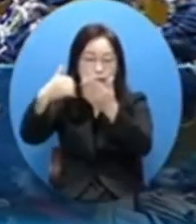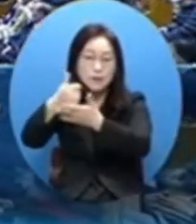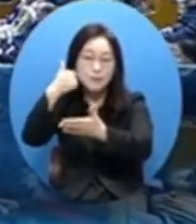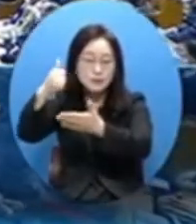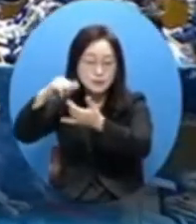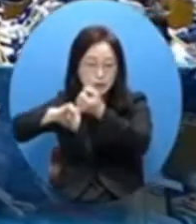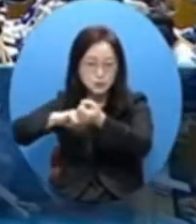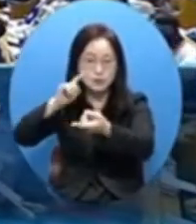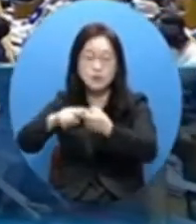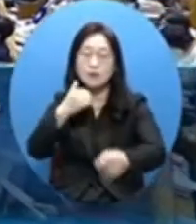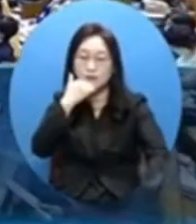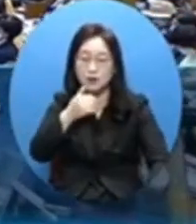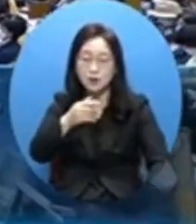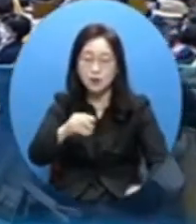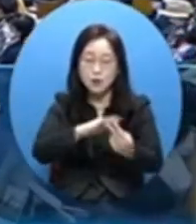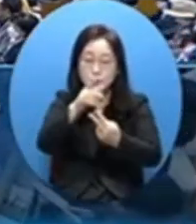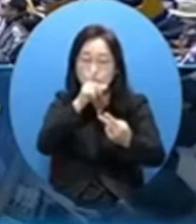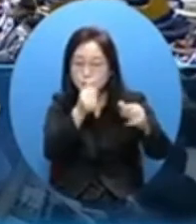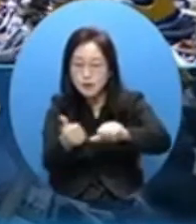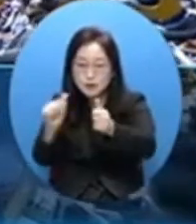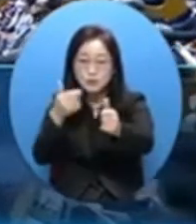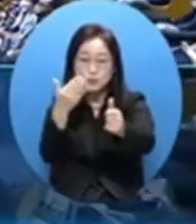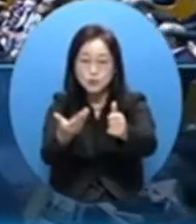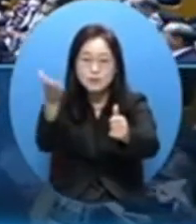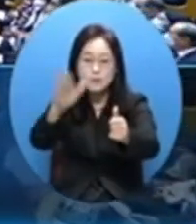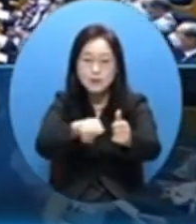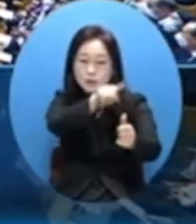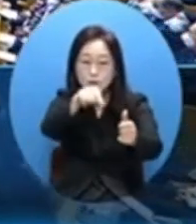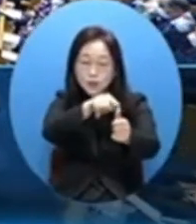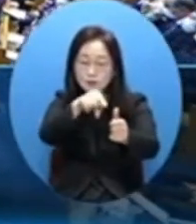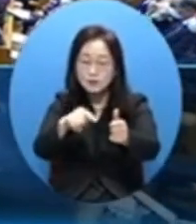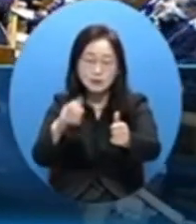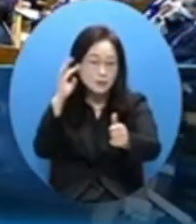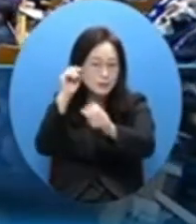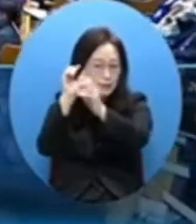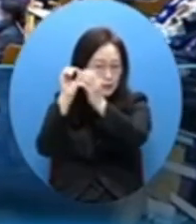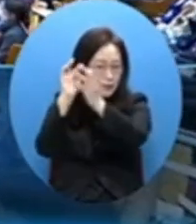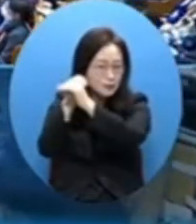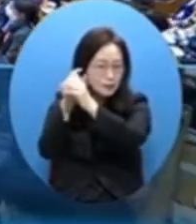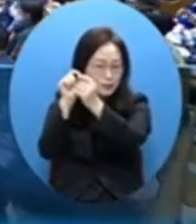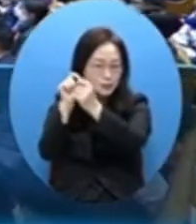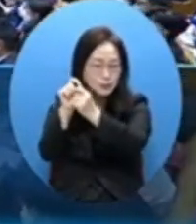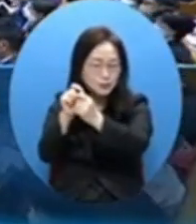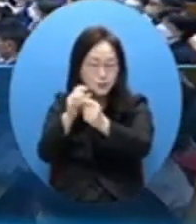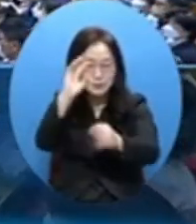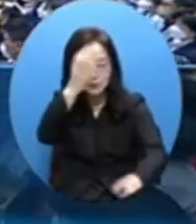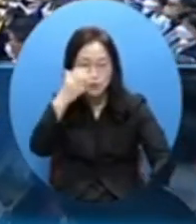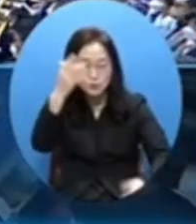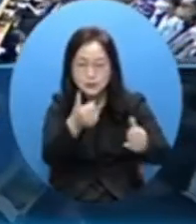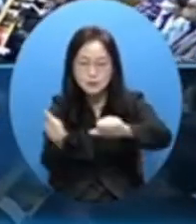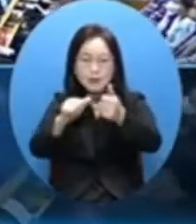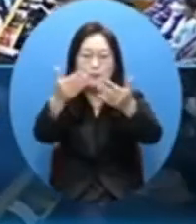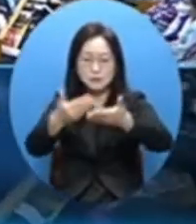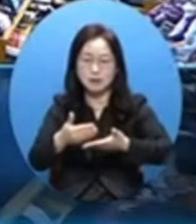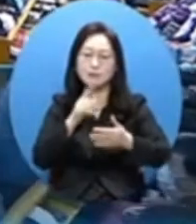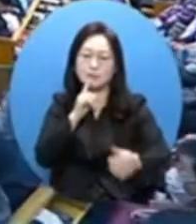기다리라. 요한은 물로 침례를 베풀었으나 너희는 며느리 못 되어 성령으로 침례를 받으리라 하셨느니라.